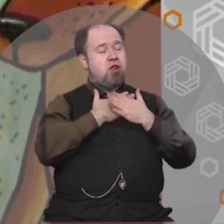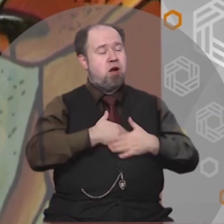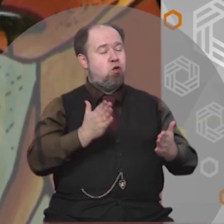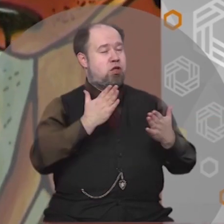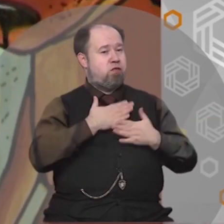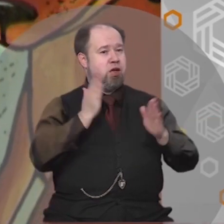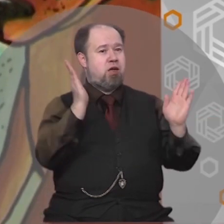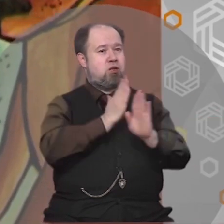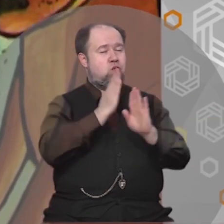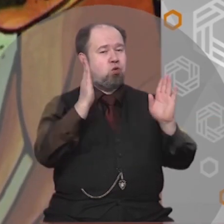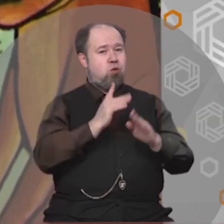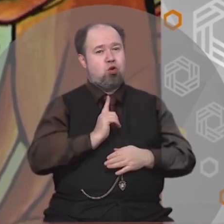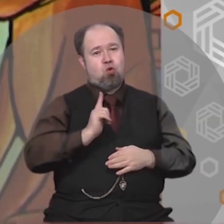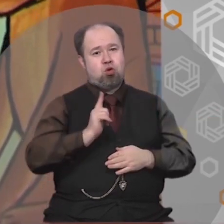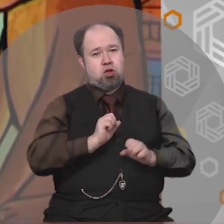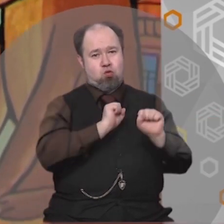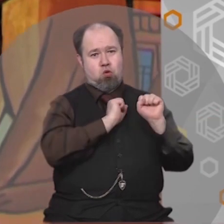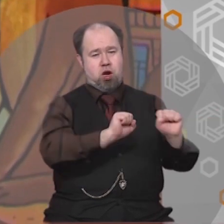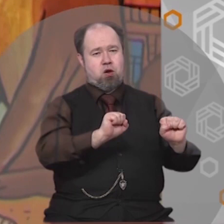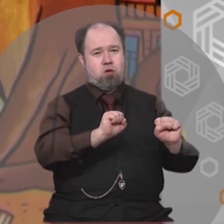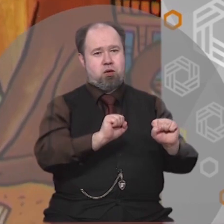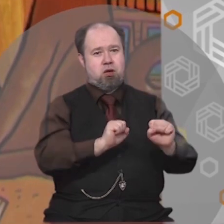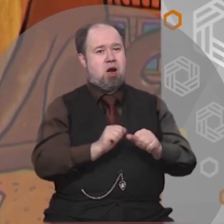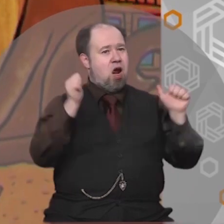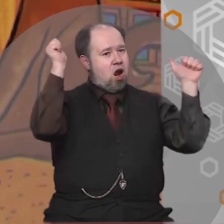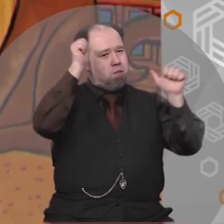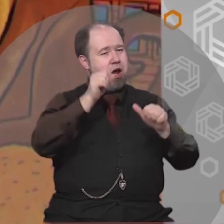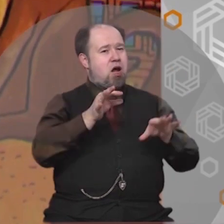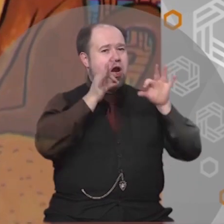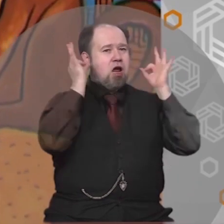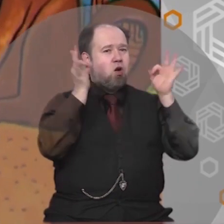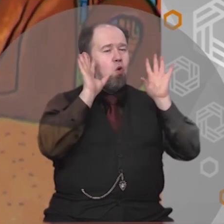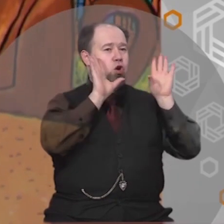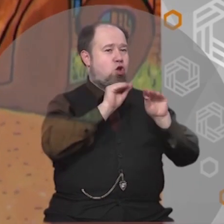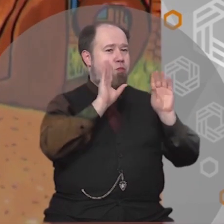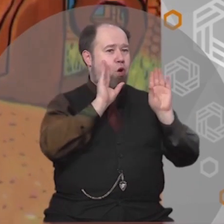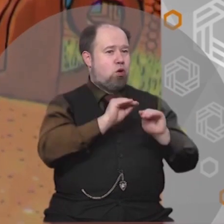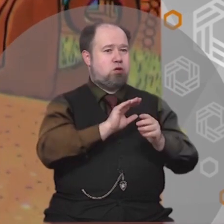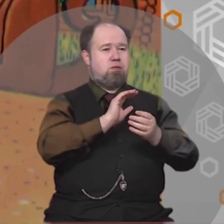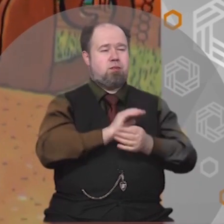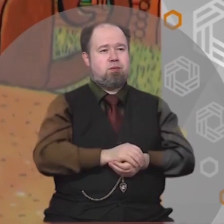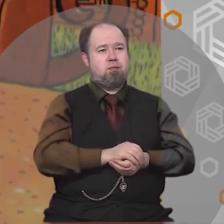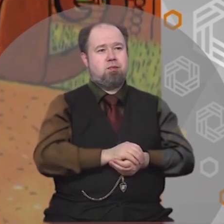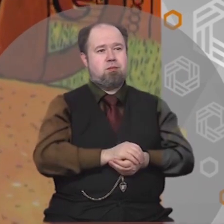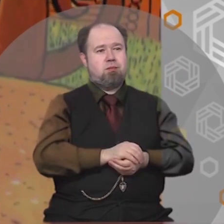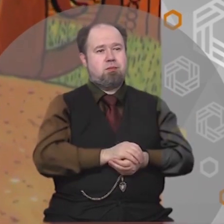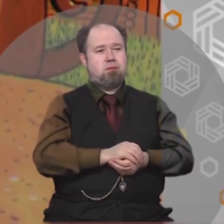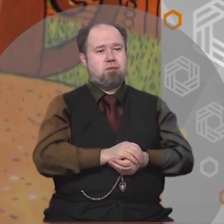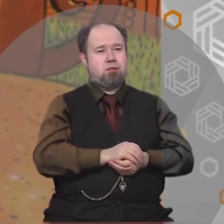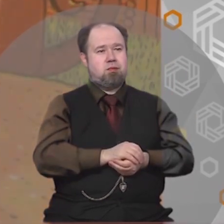своей судьбой. Друг за друга горой. Баран, пес и кот. Или наоборот.